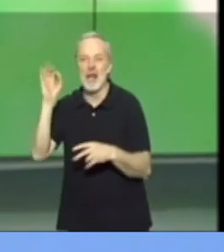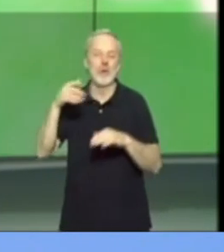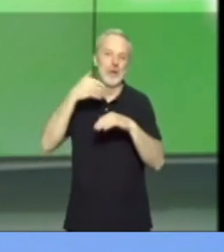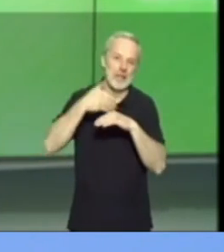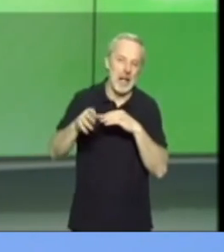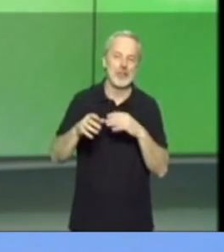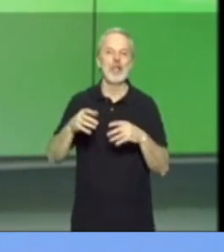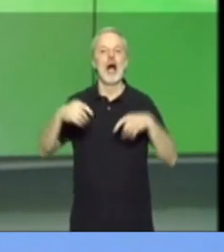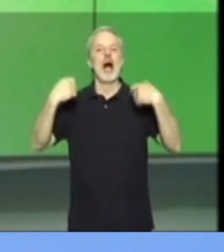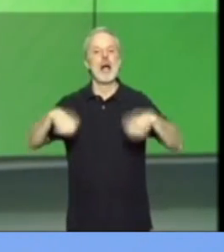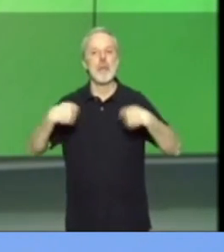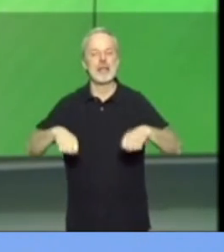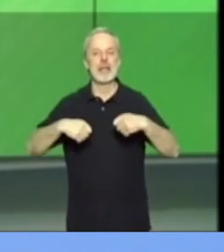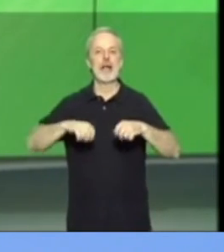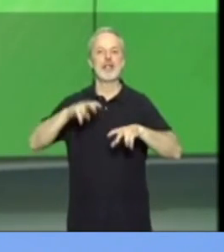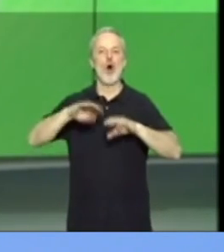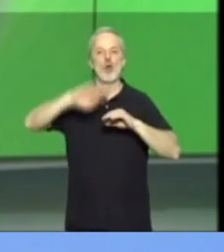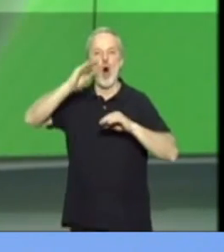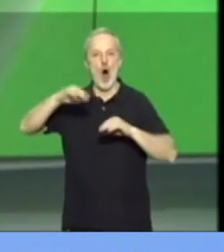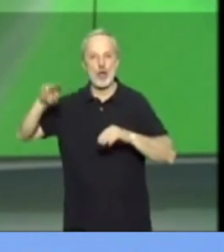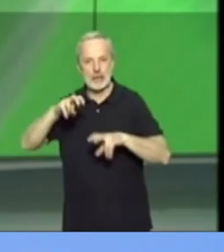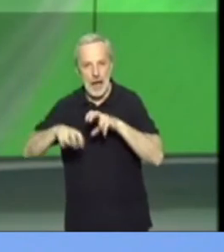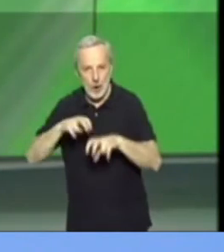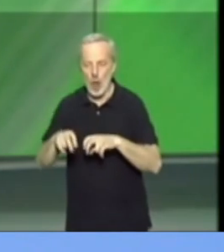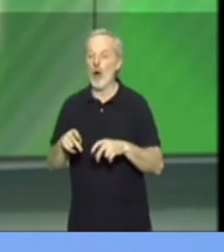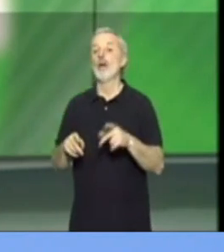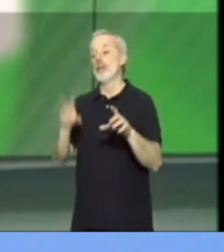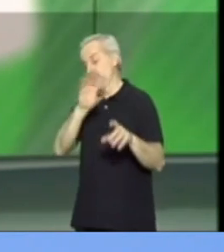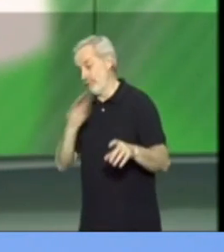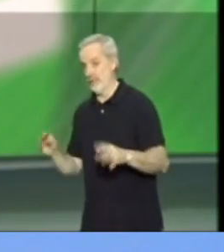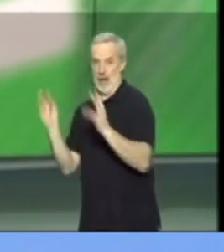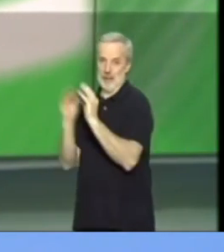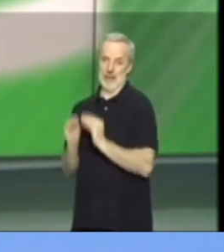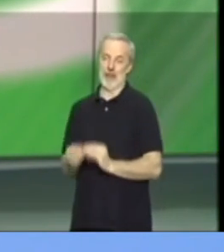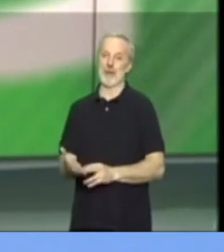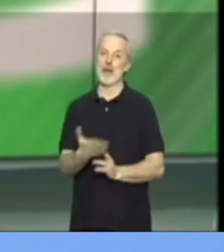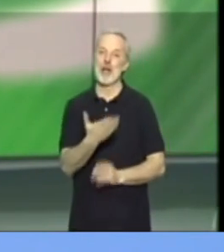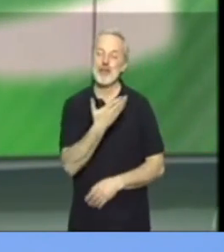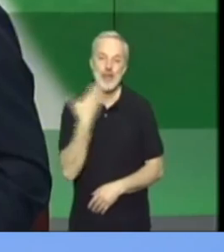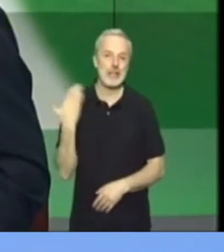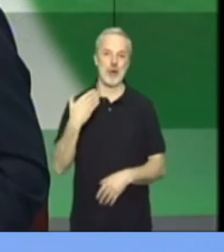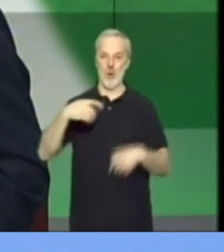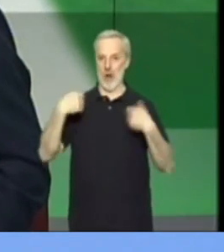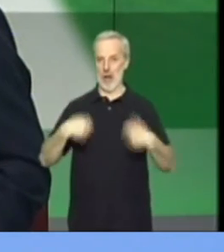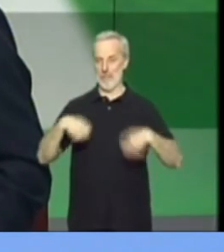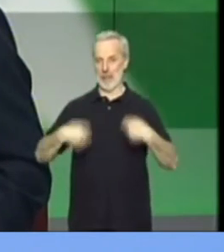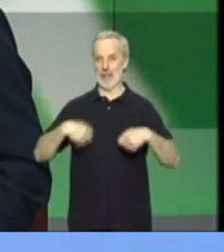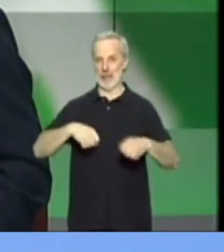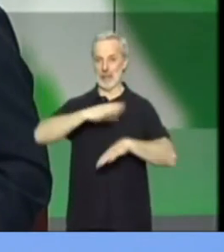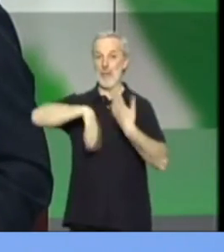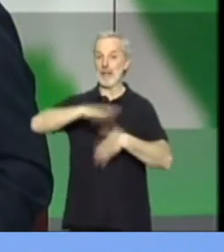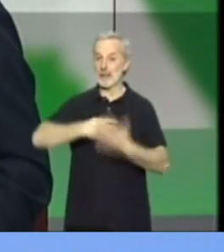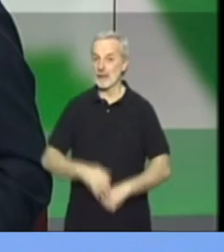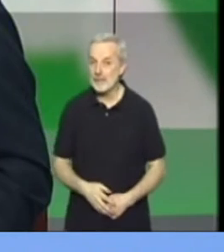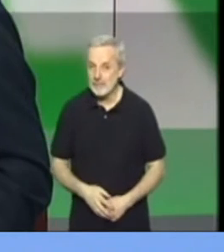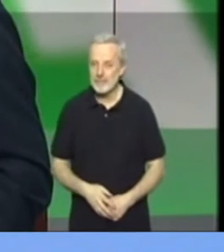nebo reprezentanti na horských kolech, kteří nebudou zrovna v Riu. Doufám, že se představí na Czech Cycling Tour i česká reprezentace Mix. Tak když už jste mi